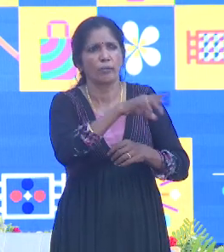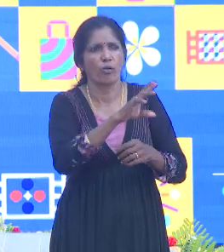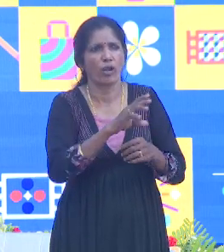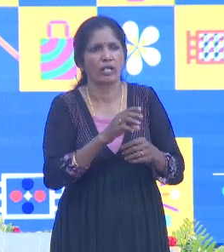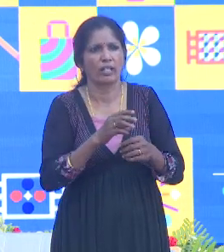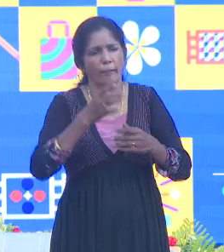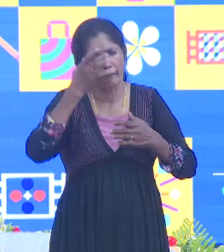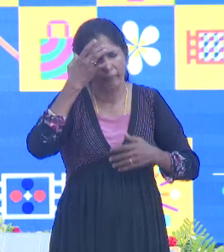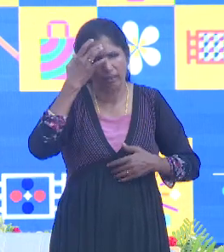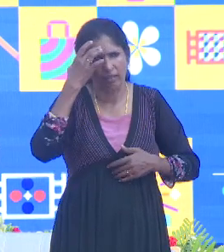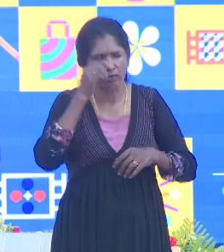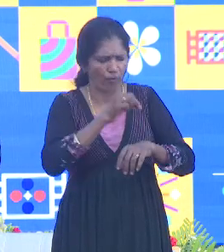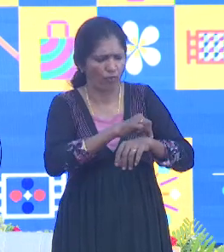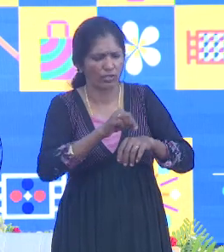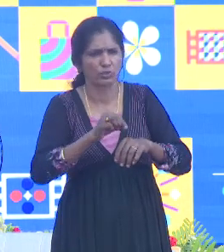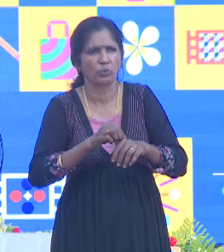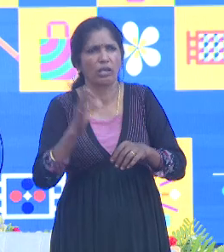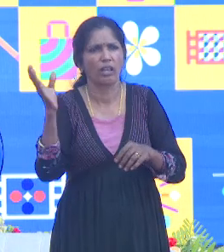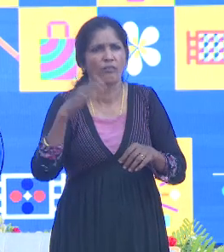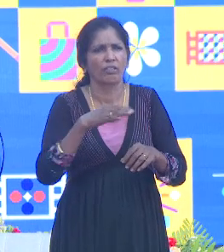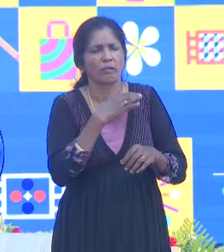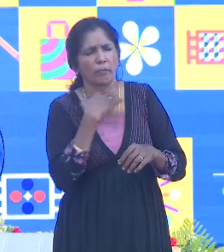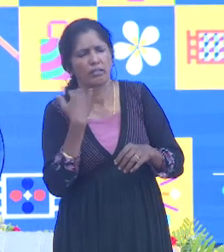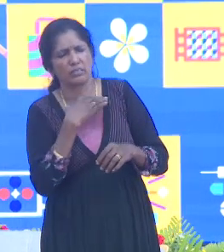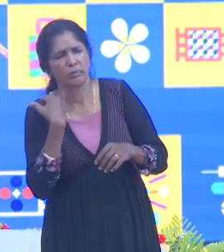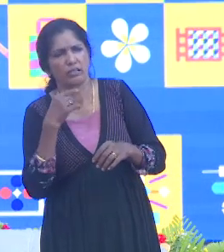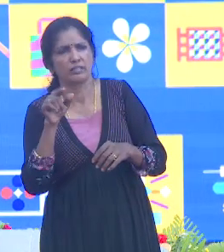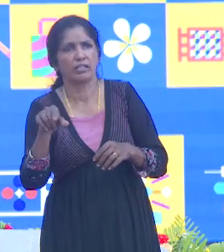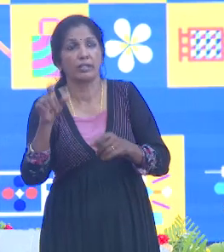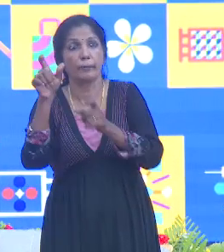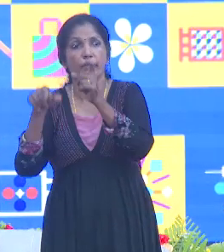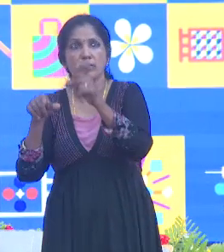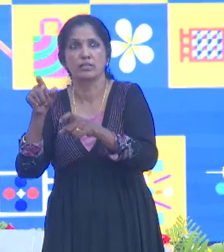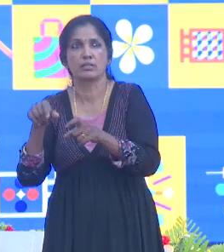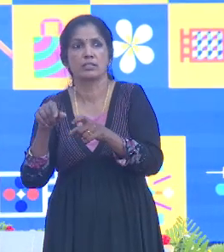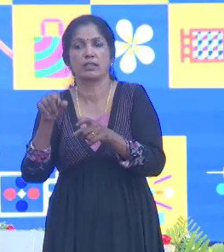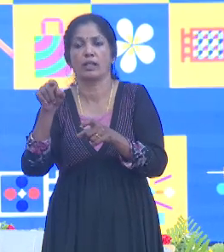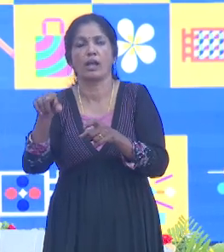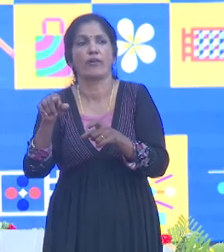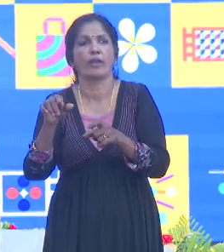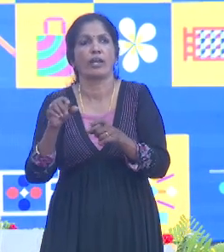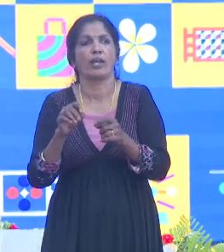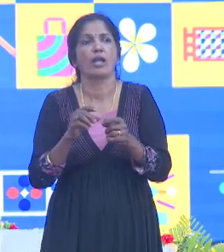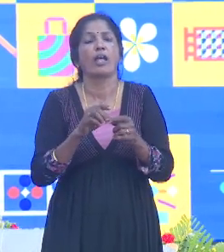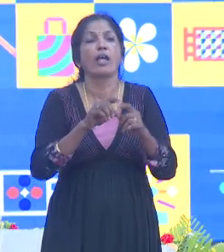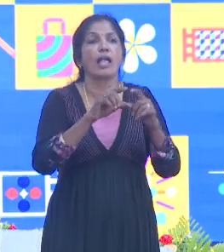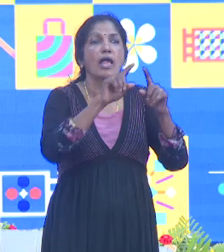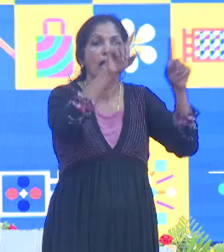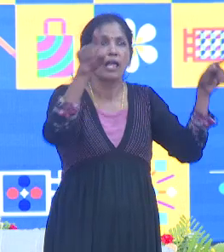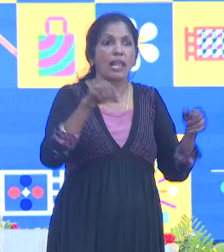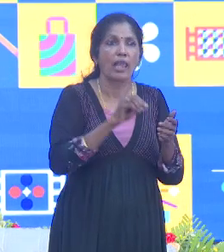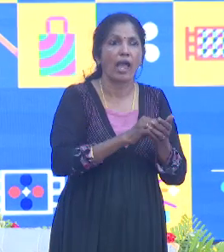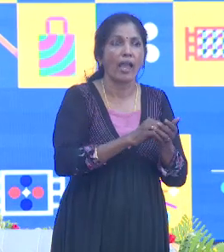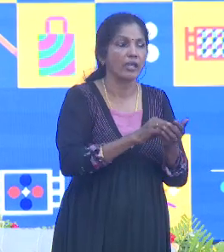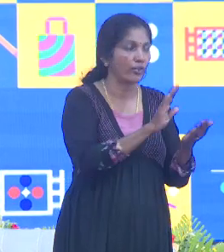മലമ്പനിയും മസൂരിയും പിടിച്ച് കുടിലുകളിൽ മരിച്ചിരുന്ന ഒരു വിഭാഗം ആളുകൾ ആ സ്ഥാനത്ത് ഭൂമി പണയപ്പെടുത്തിയോ വിറ്റോ